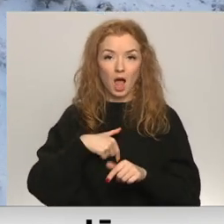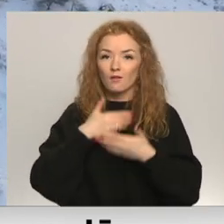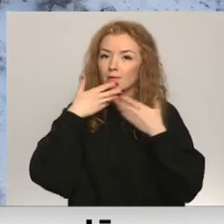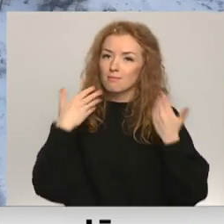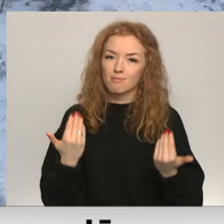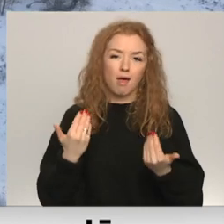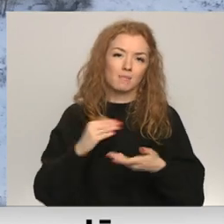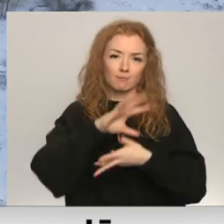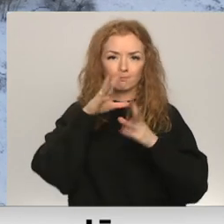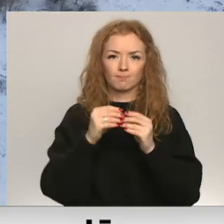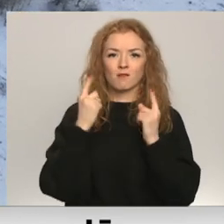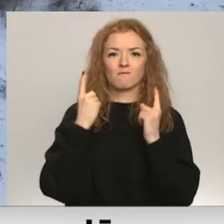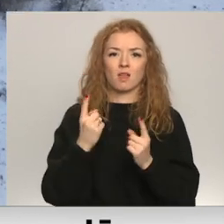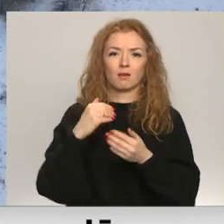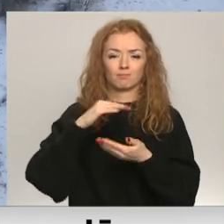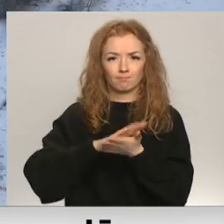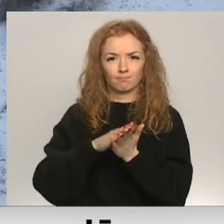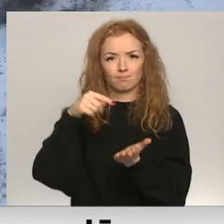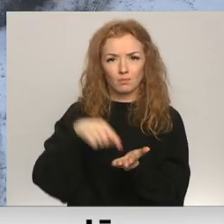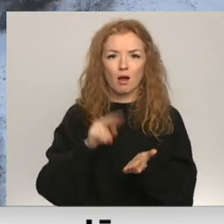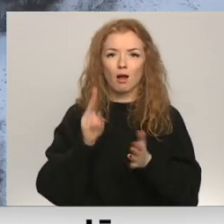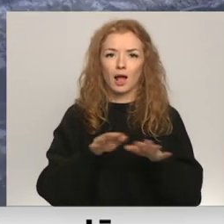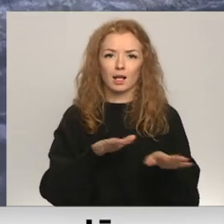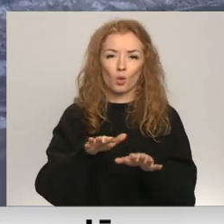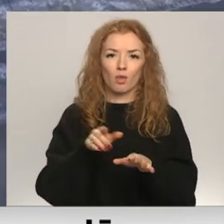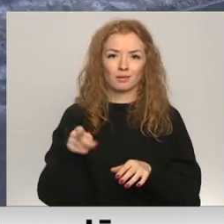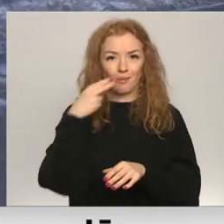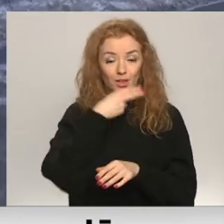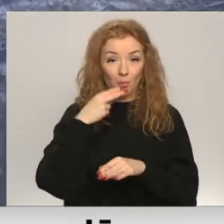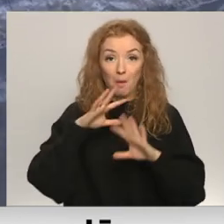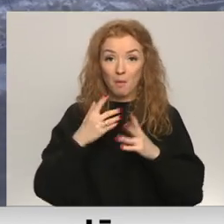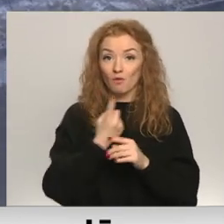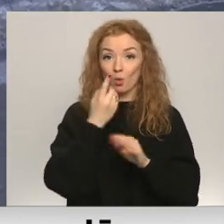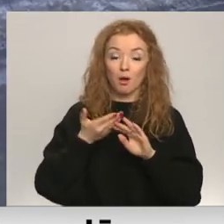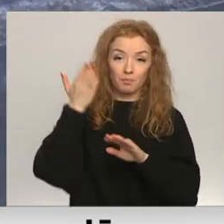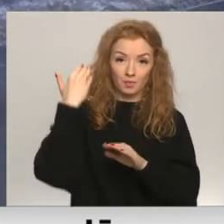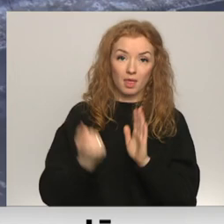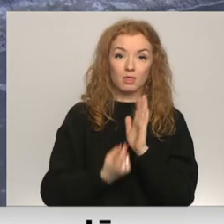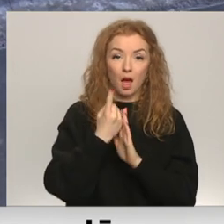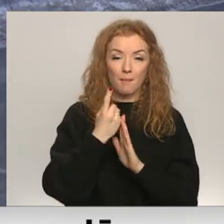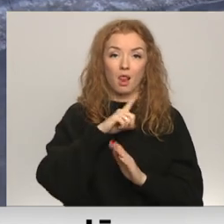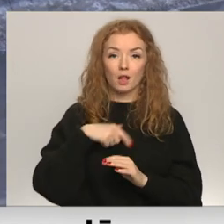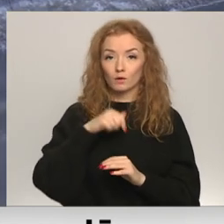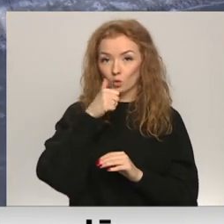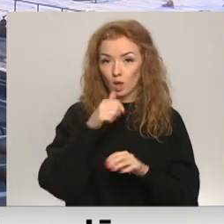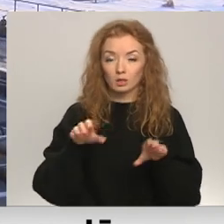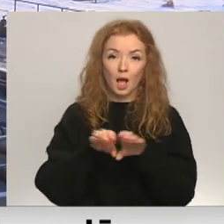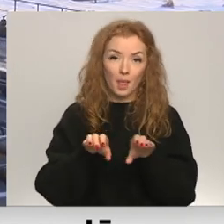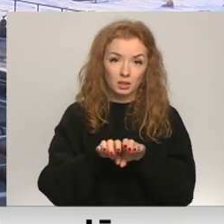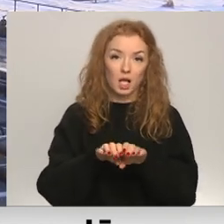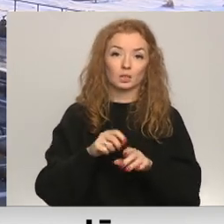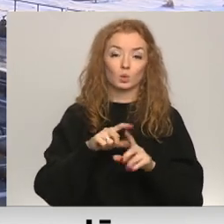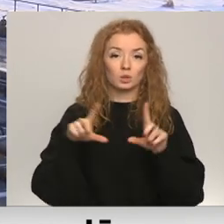vienotās pieejas attiecība uz notekūdeņu dūņu apsaimniekošanu, taču pirms gada tapis Latvijas ūdens apgādes un kanalizācijas